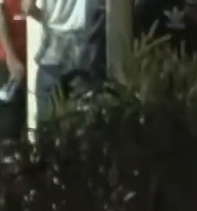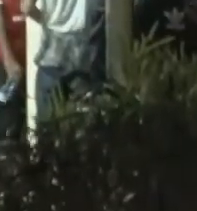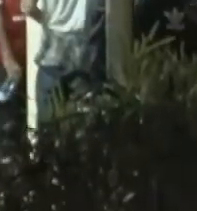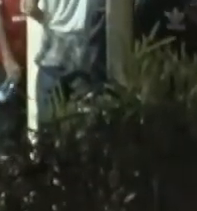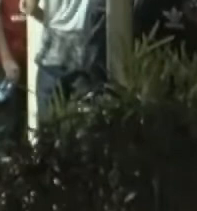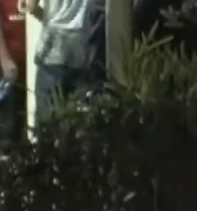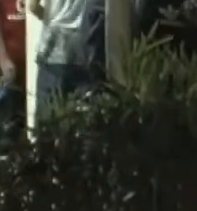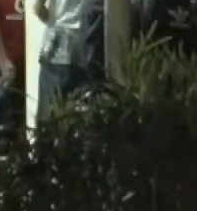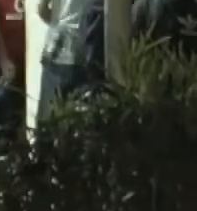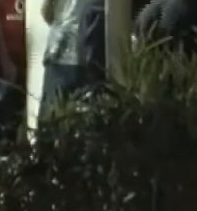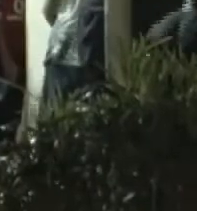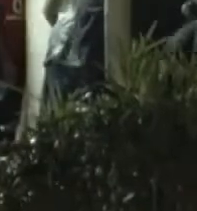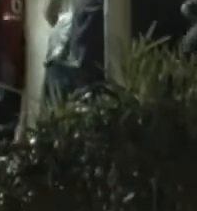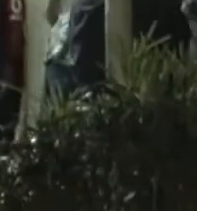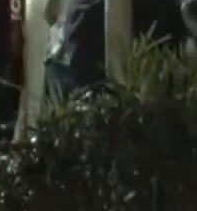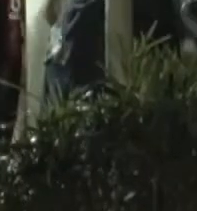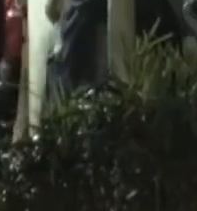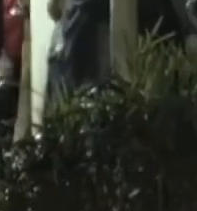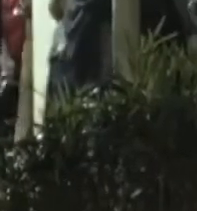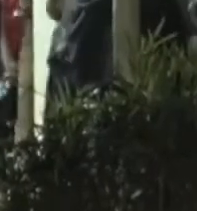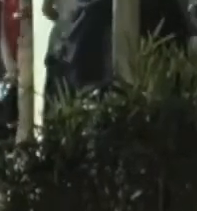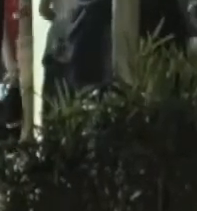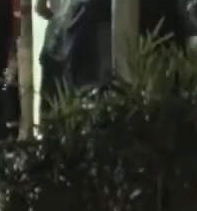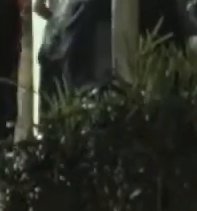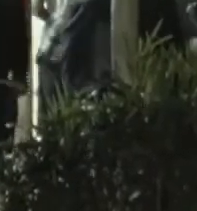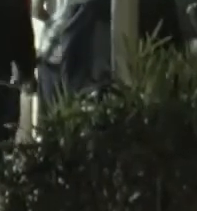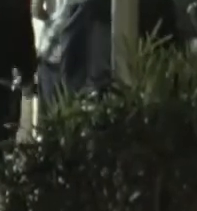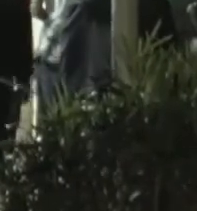Nimepitwa na gari ndogo